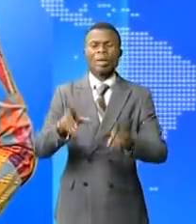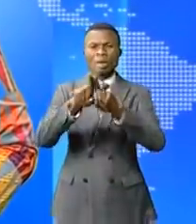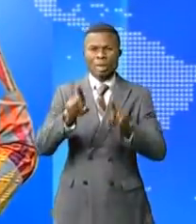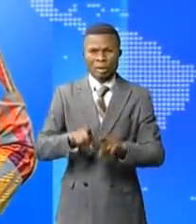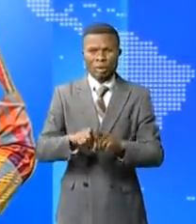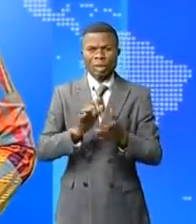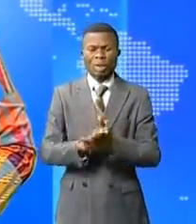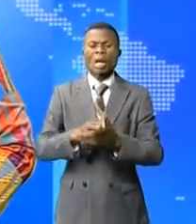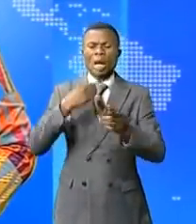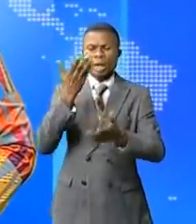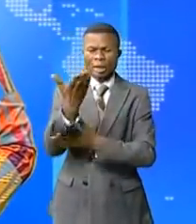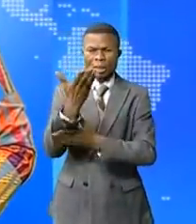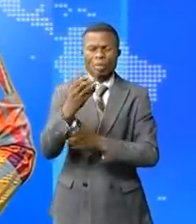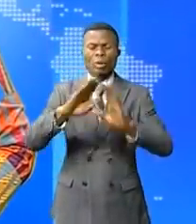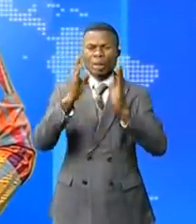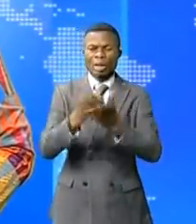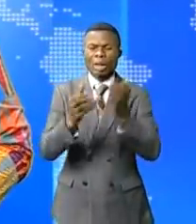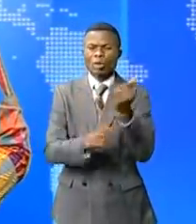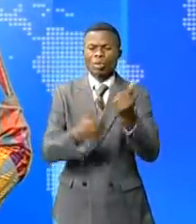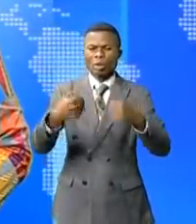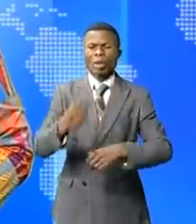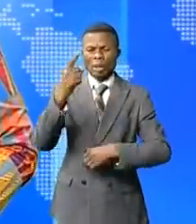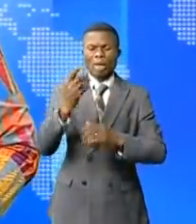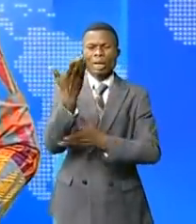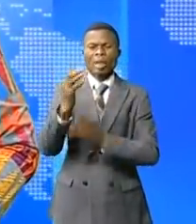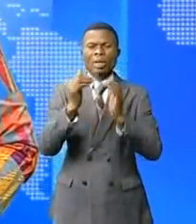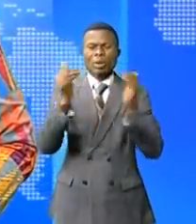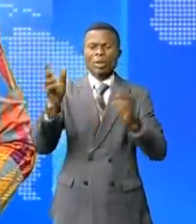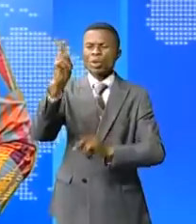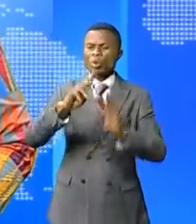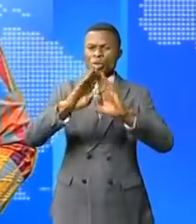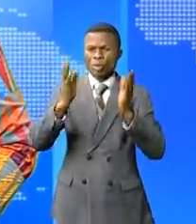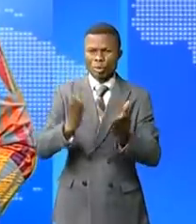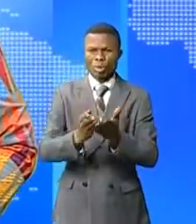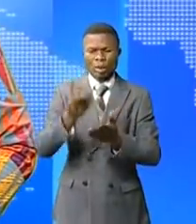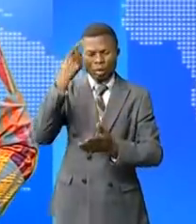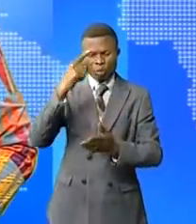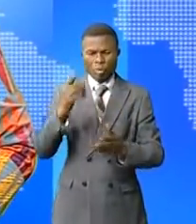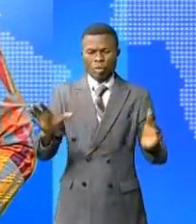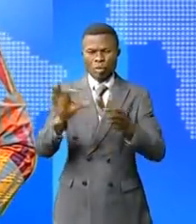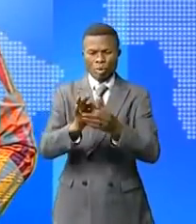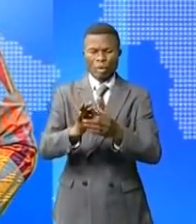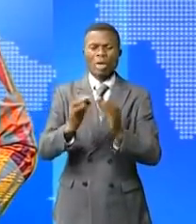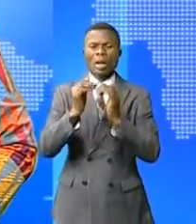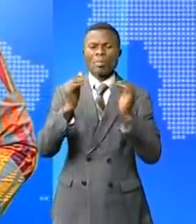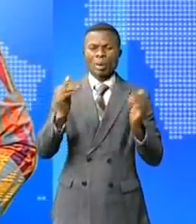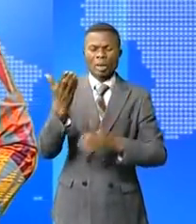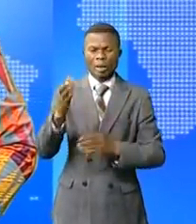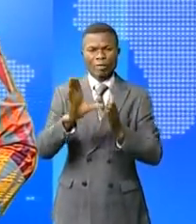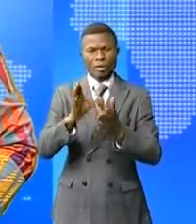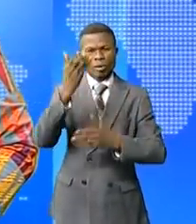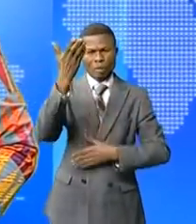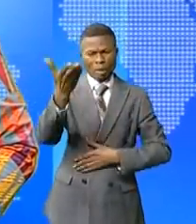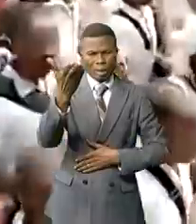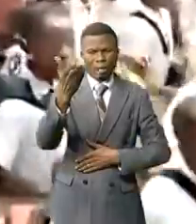à la même occasion lancé l'appel à l'unité, à la paix et aux populations pour une cohabitation pacifique. Reportage